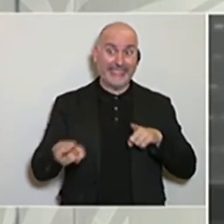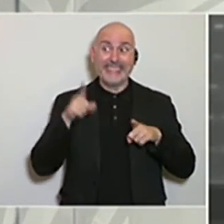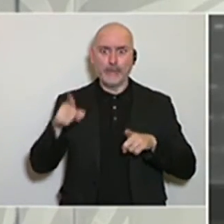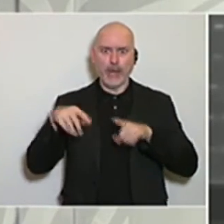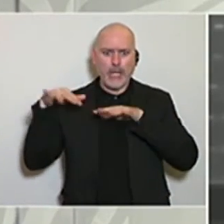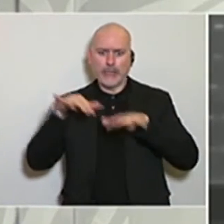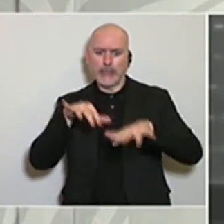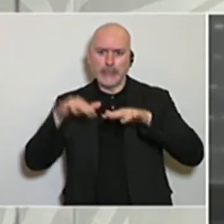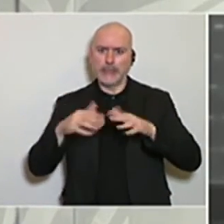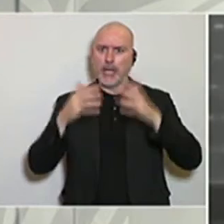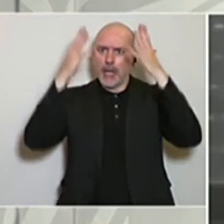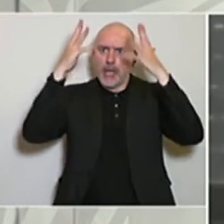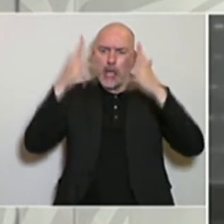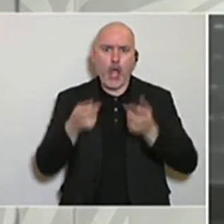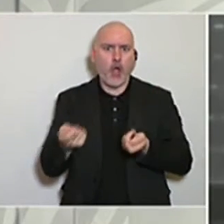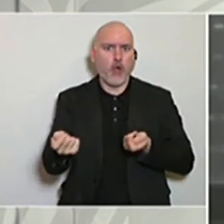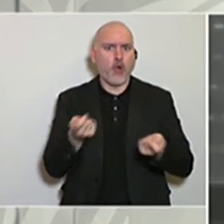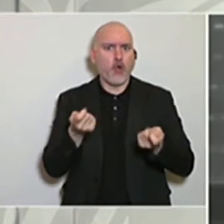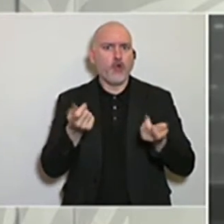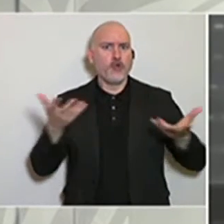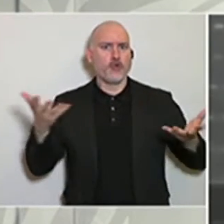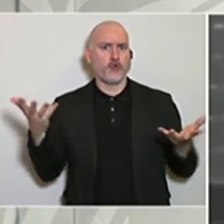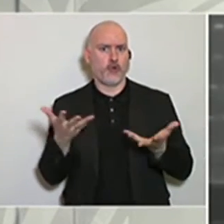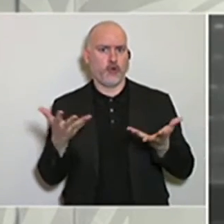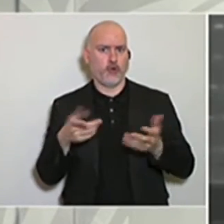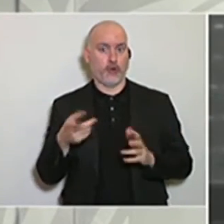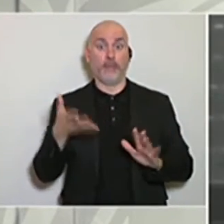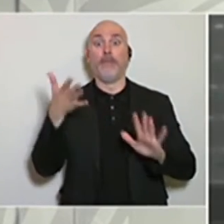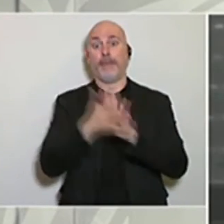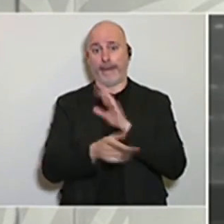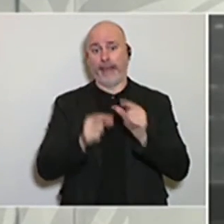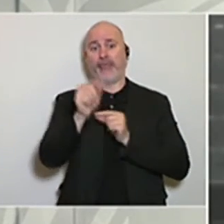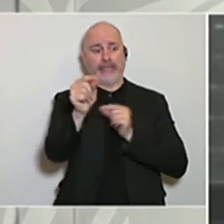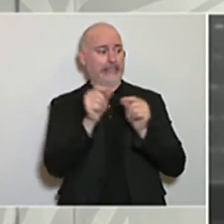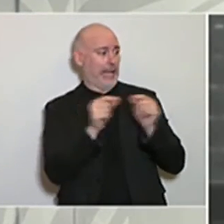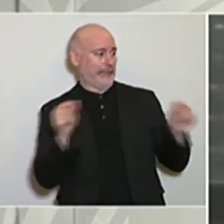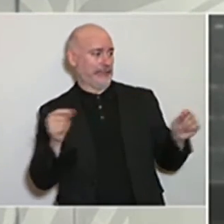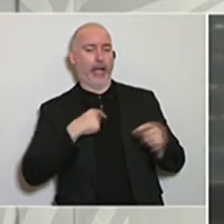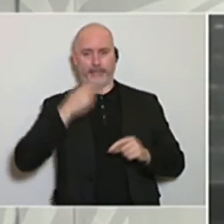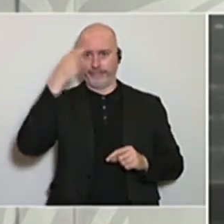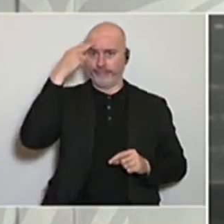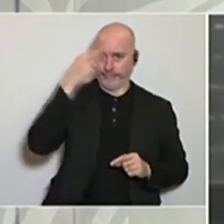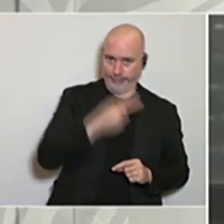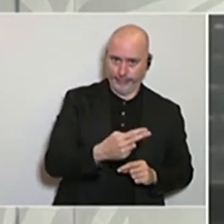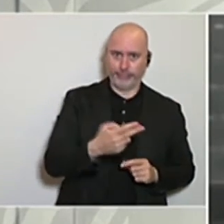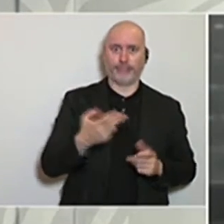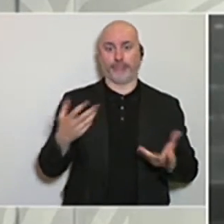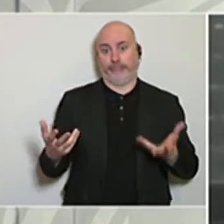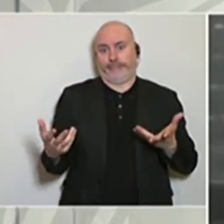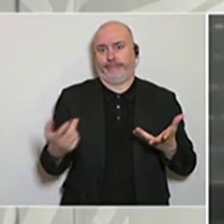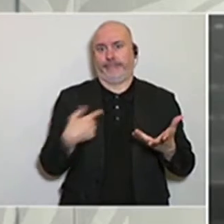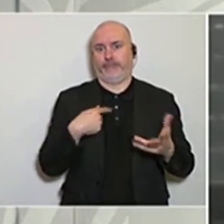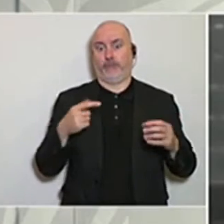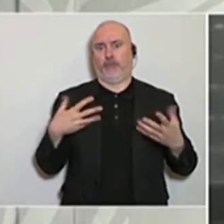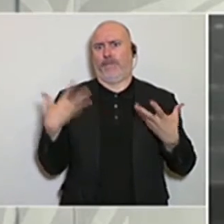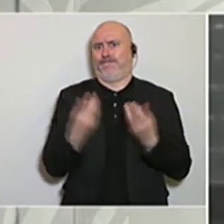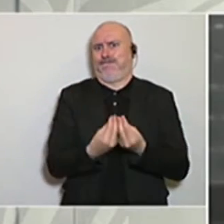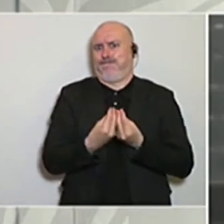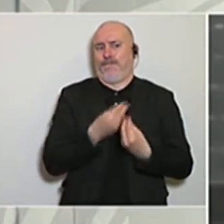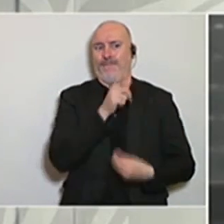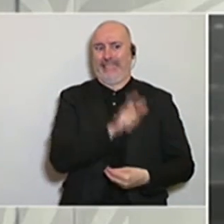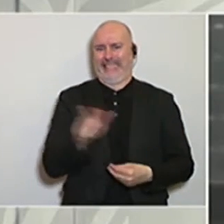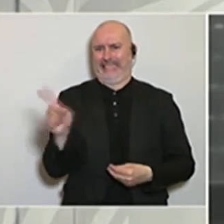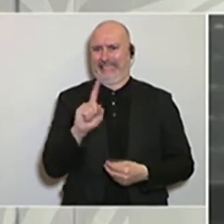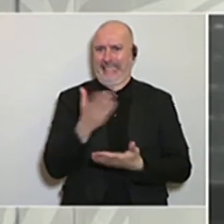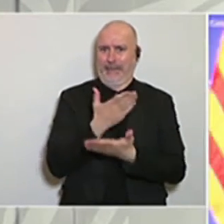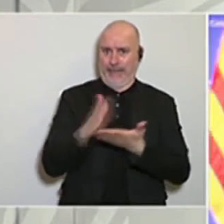aforament a les platges perquè es puguin mantenir doncs, les distàncies necessàries i no hi hagi aglomeracions. Gràcies.